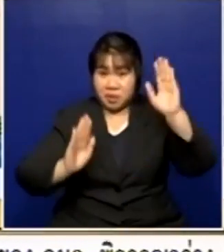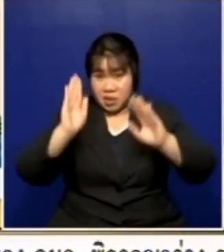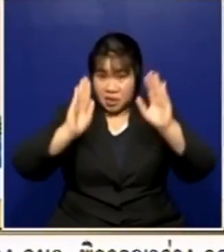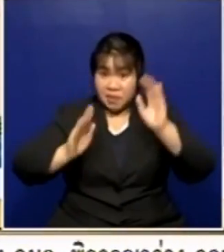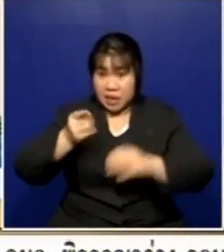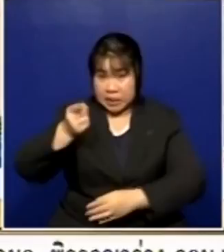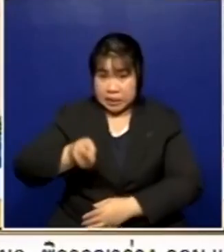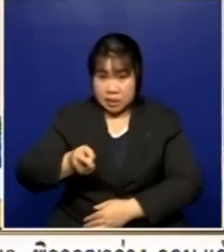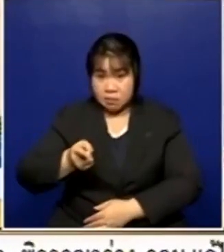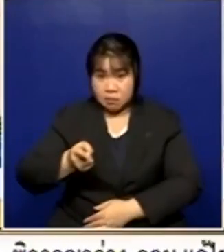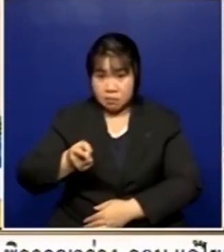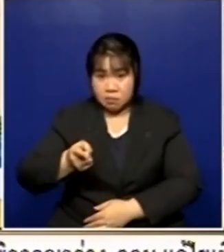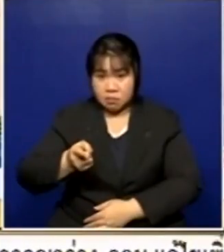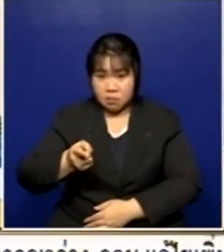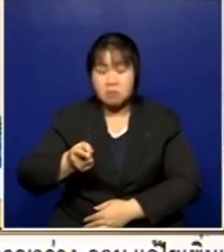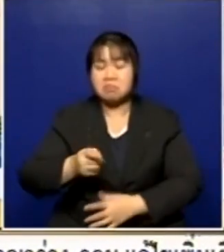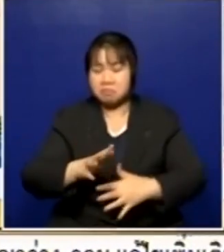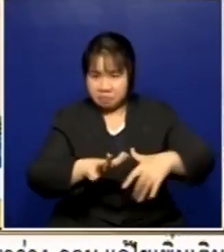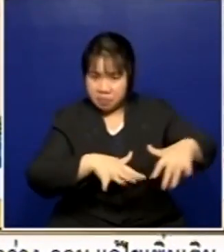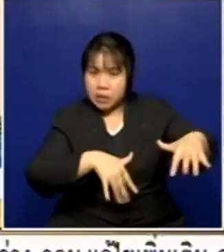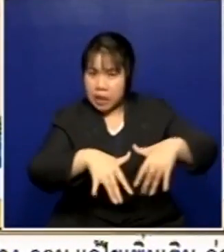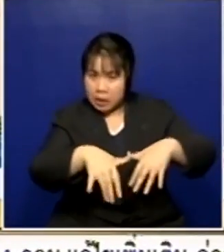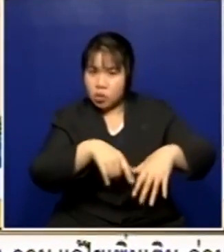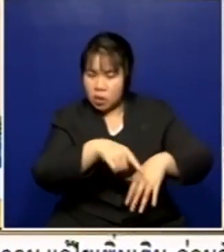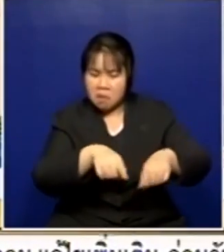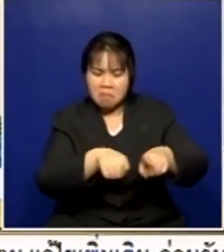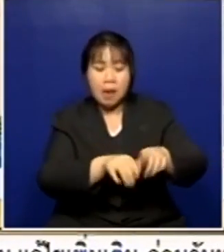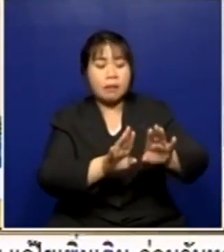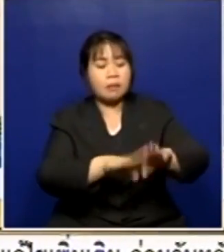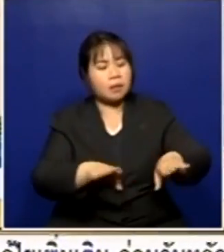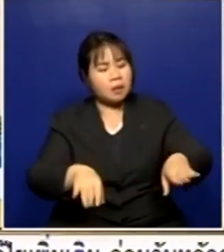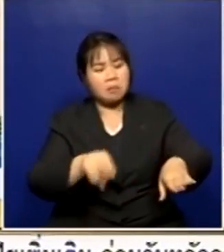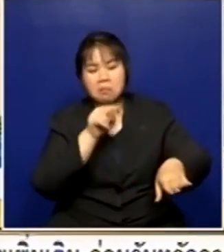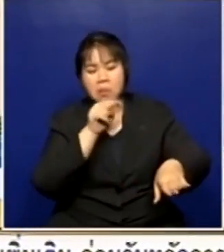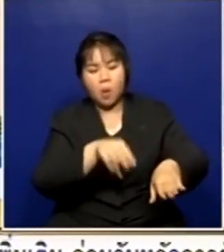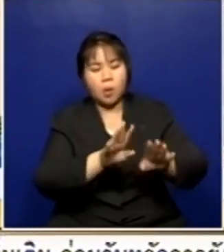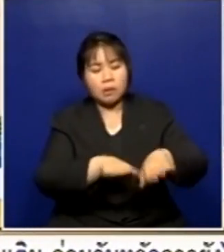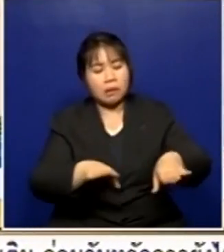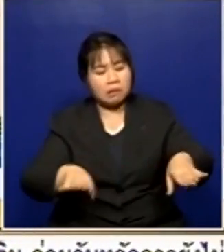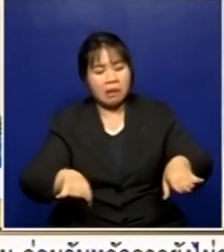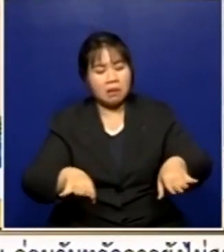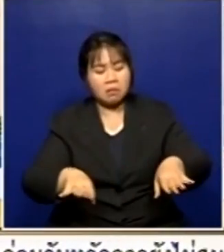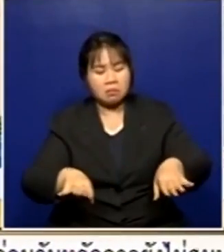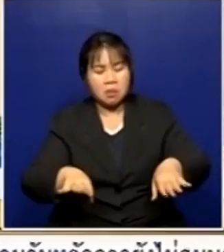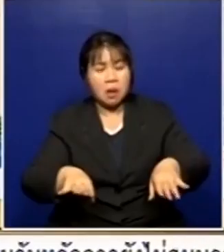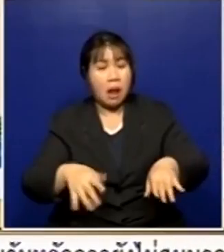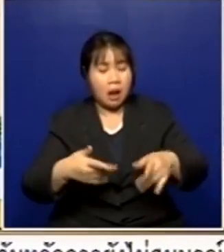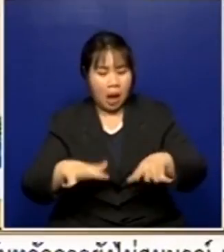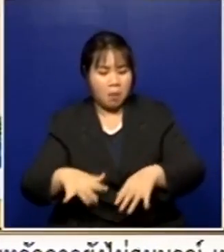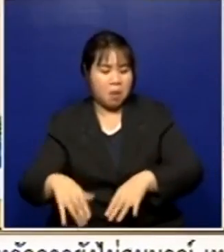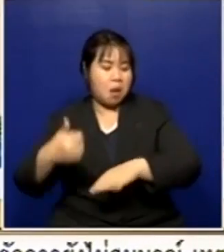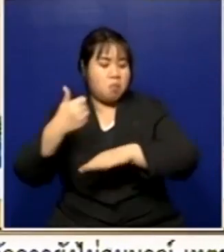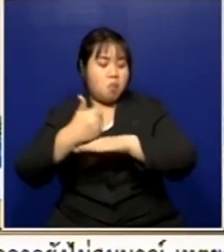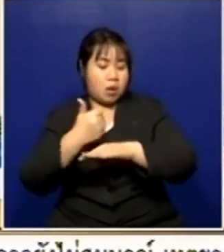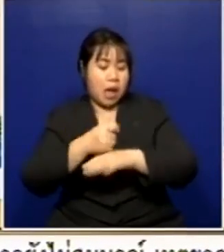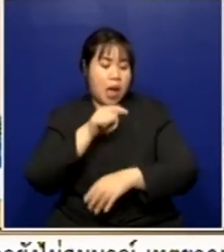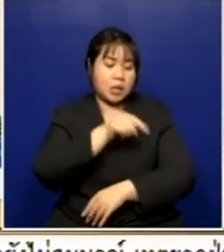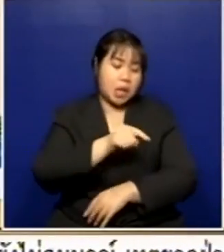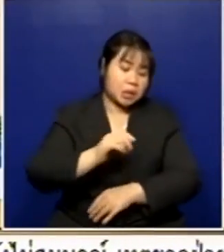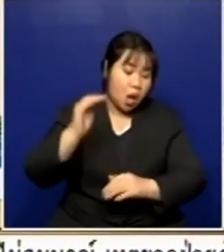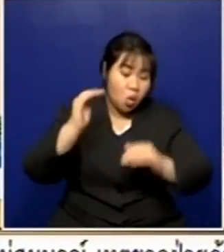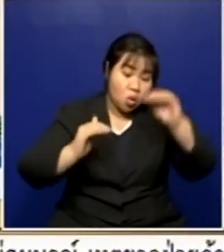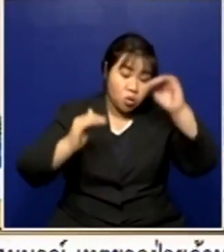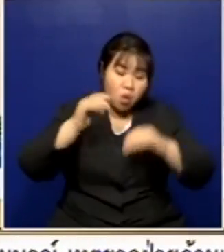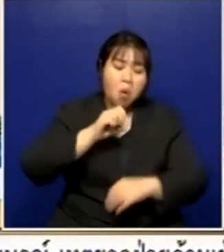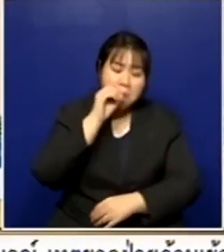จริงประชาชนไม่ใช่เด็กๆที่จะมีผู้ใหญ่มาบอกว่า